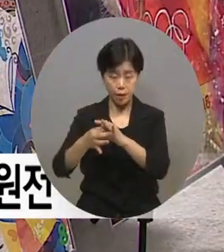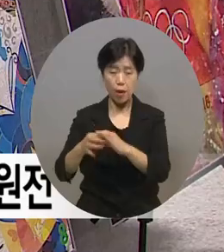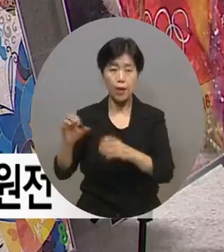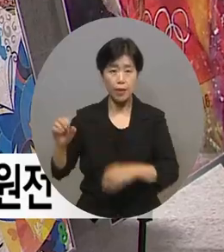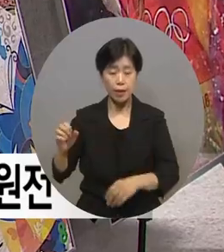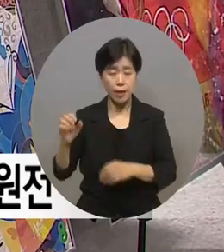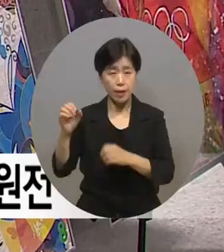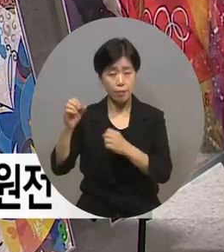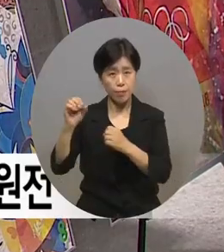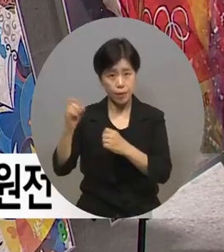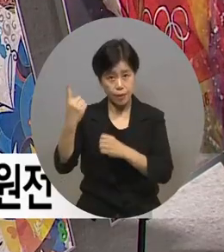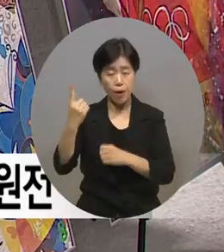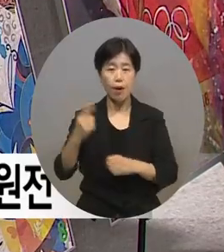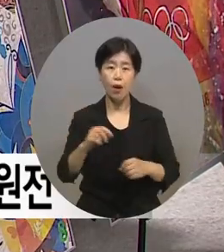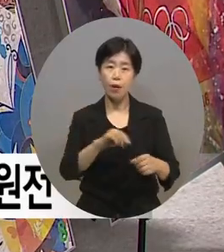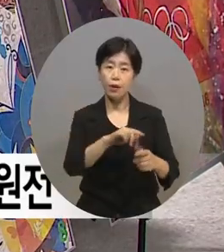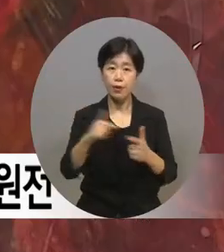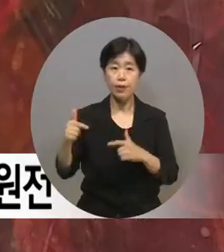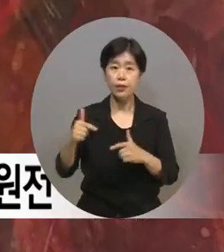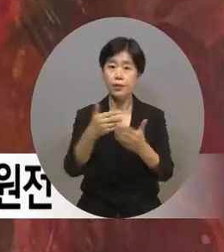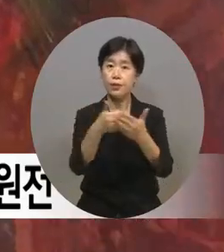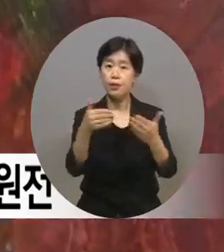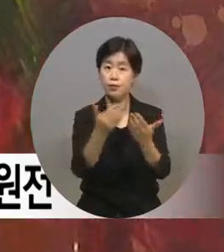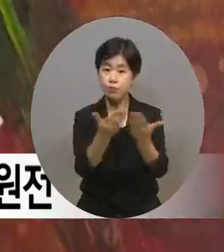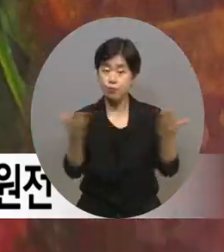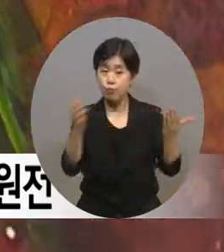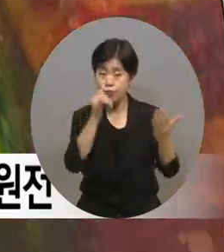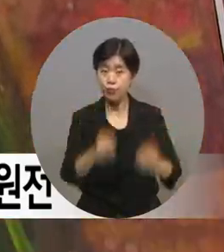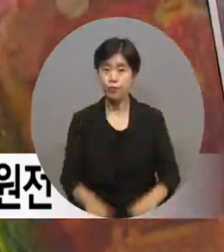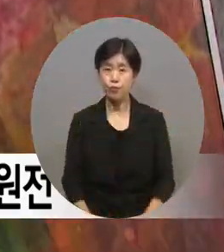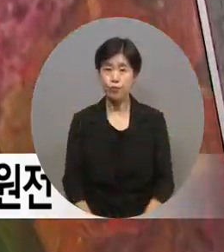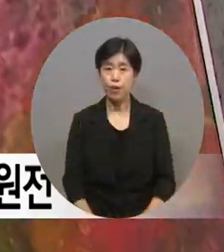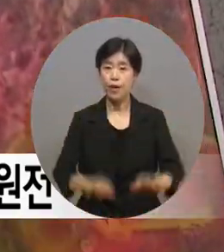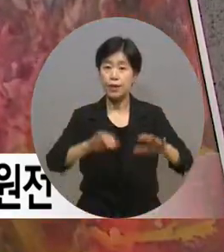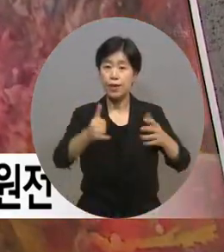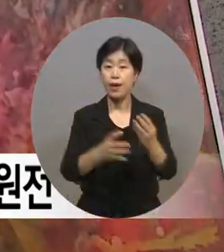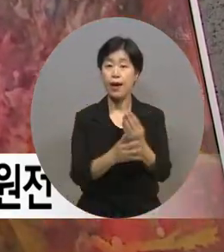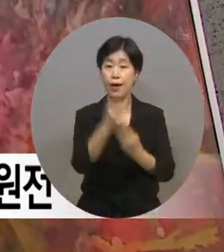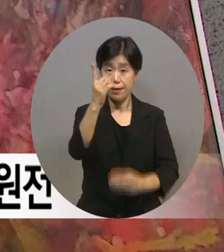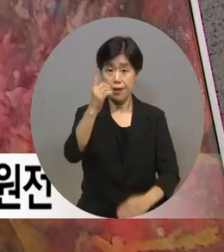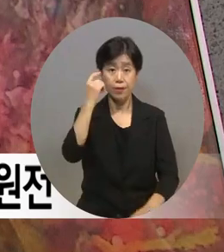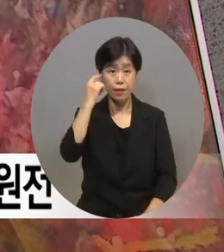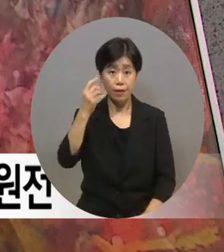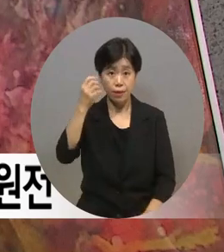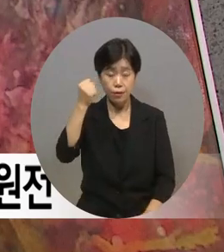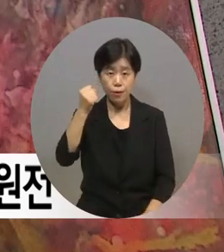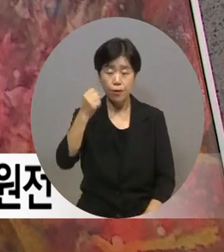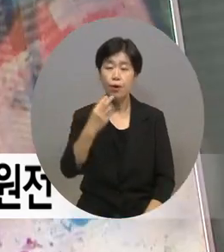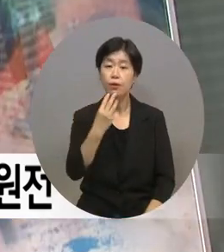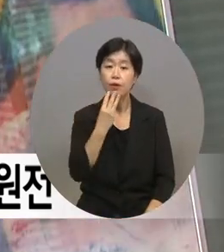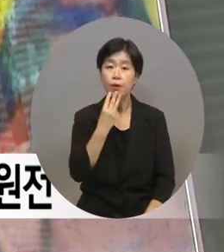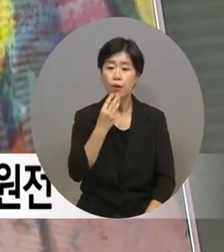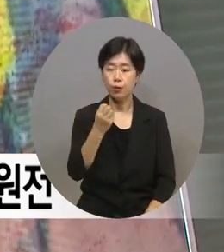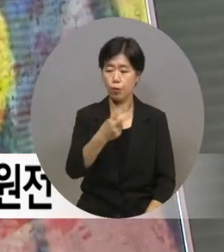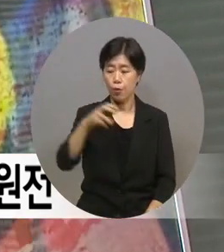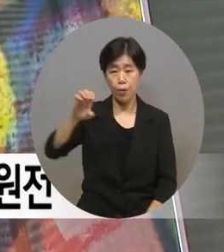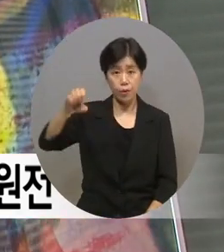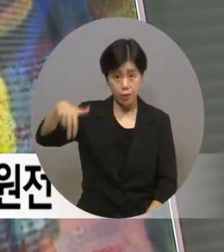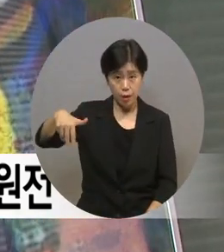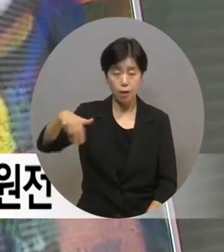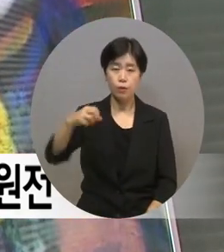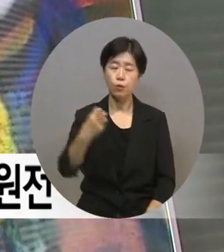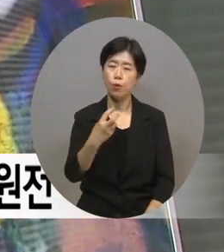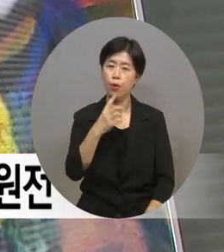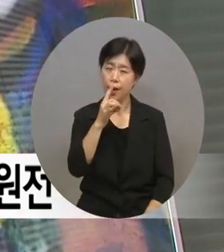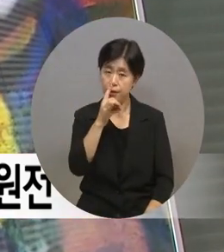축제가 빅토리 코리아 세계는 하나라는 슬로건으로 한국 올림픽 개최지인 서울 평창 강릉에서 10월